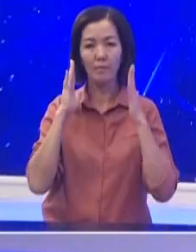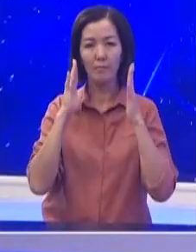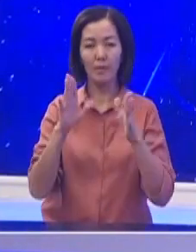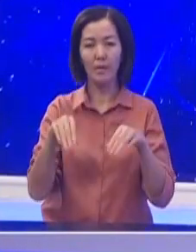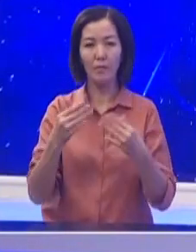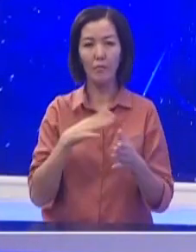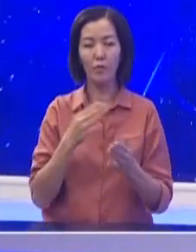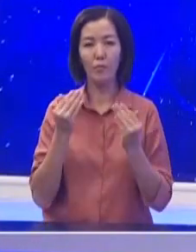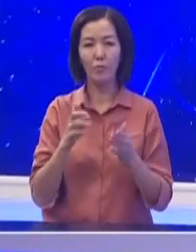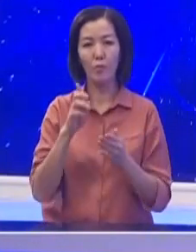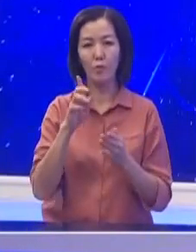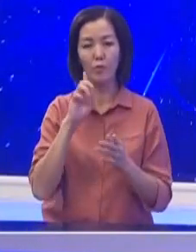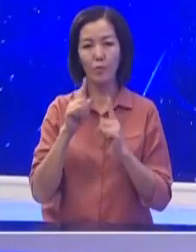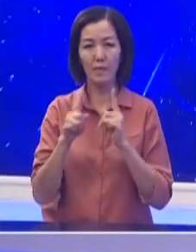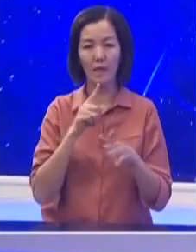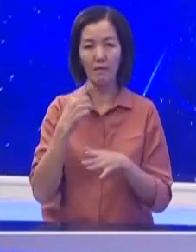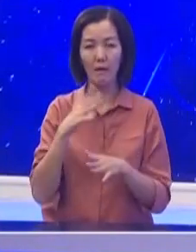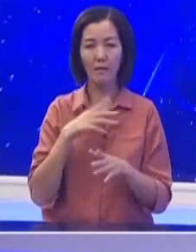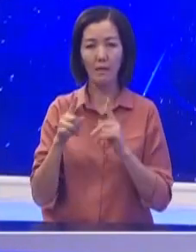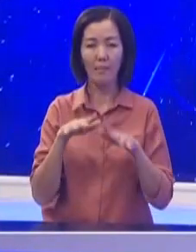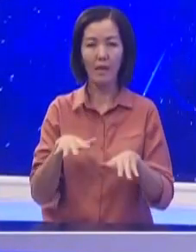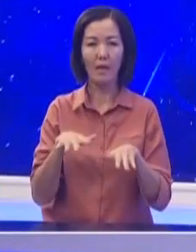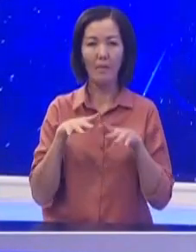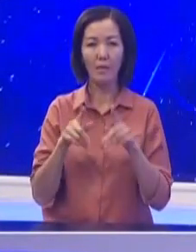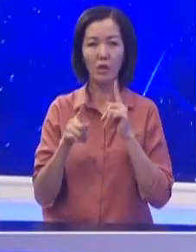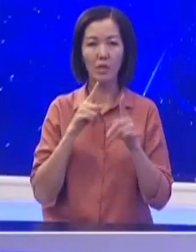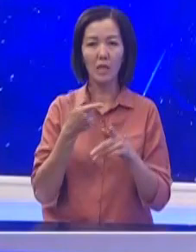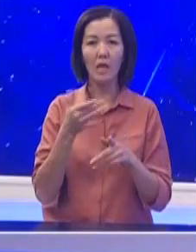Бұл туралы бүгін үкімет сағатында айтылды. Парламент мәжілісінде өткен